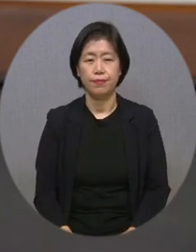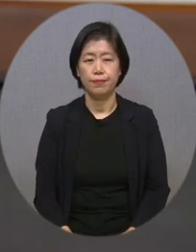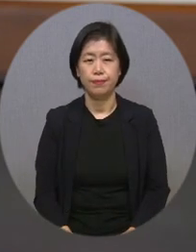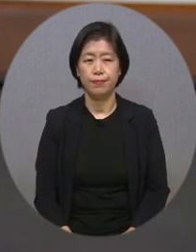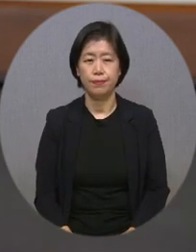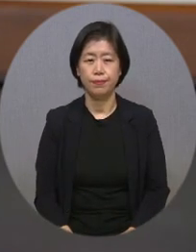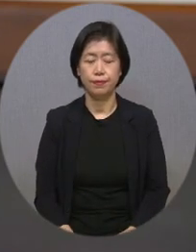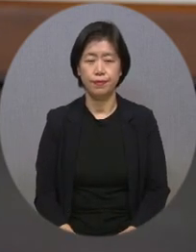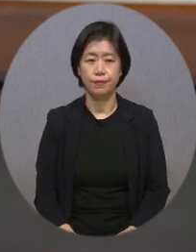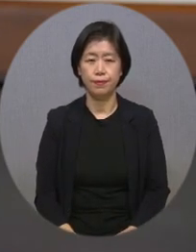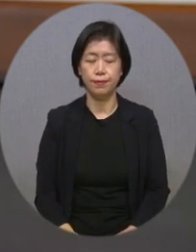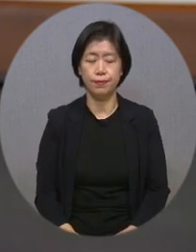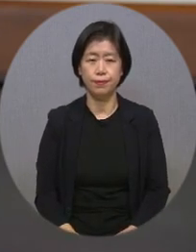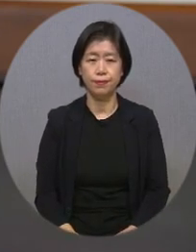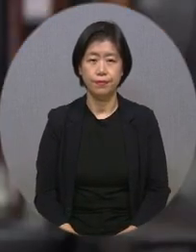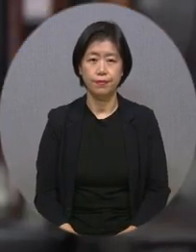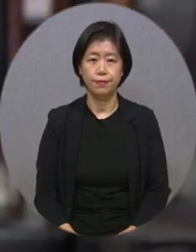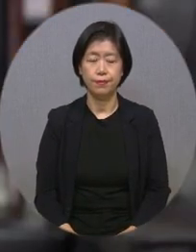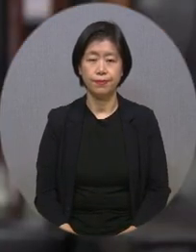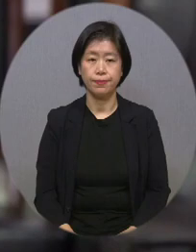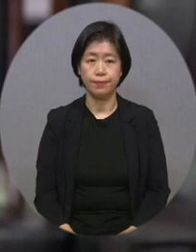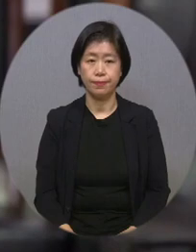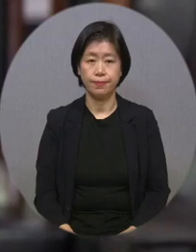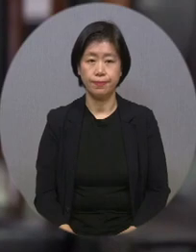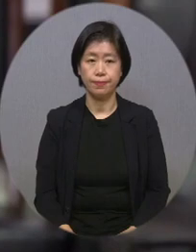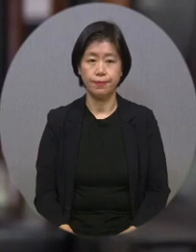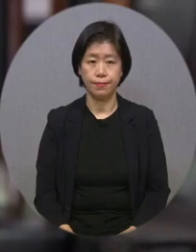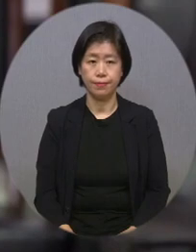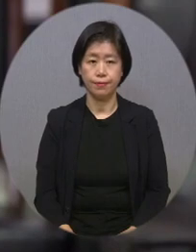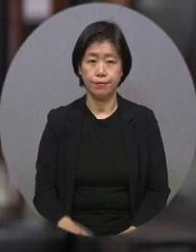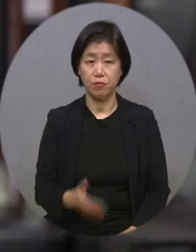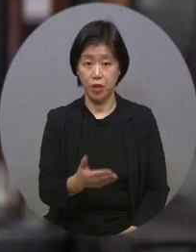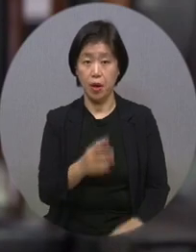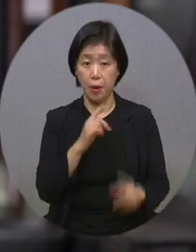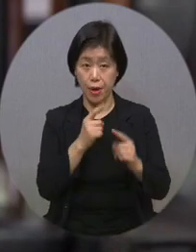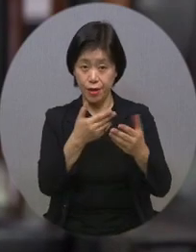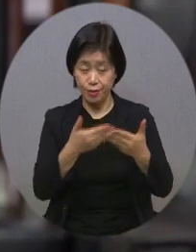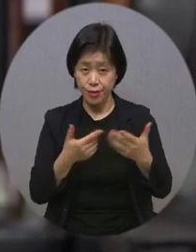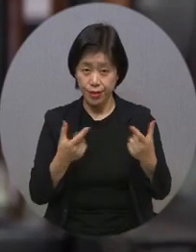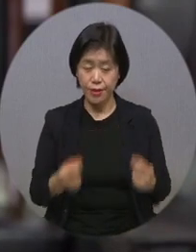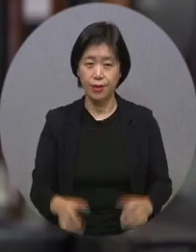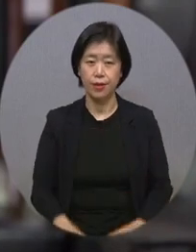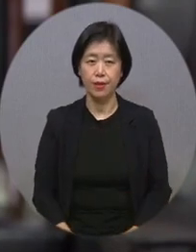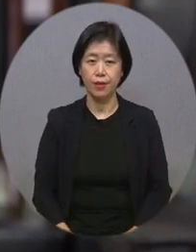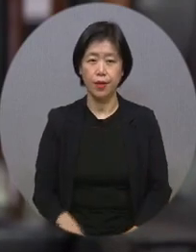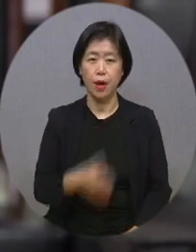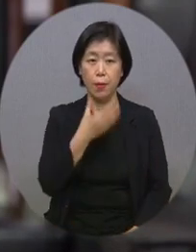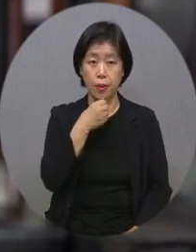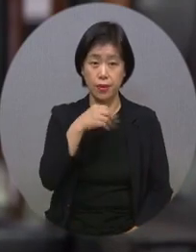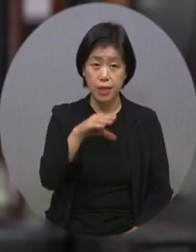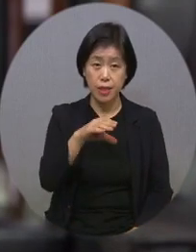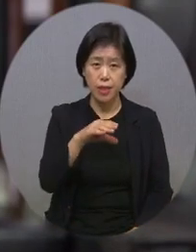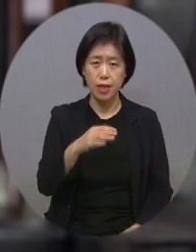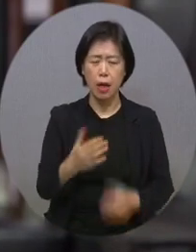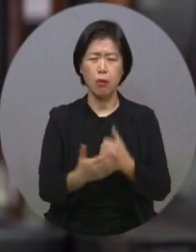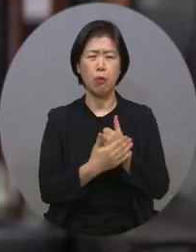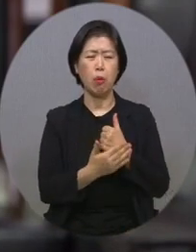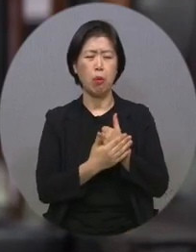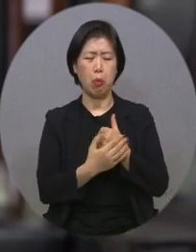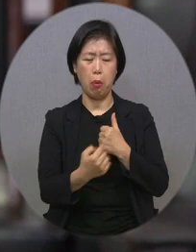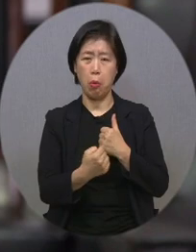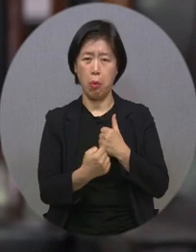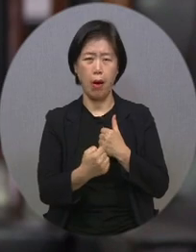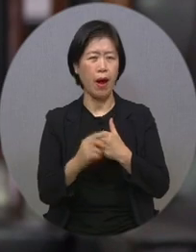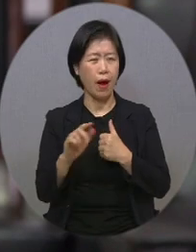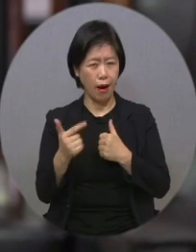차원에서 제가 복지를 생각을 하고 있습니다. 네. 시장님 말씀하신 것 중에서 복지는 시혜가 아니고 누려야 할